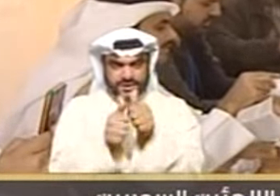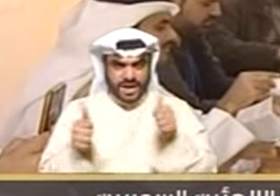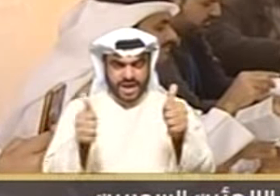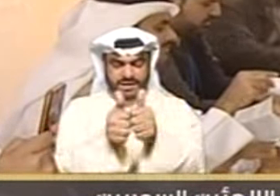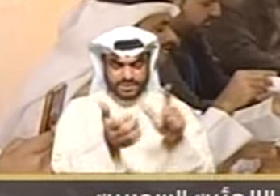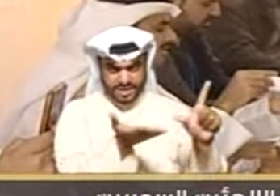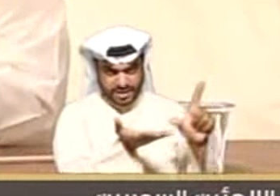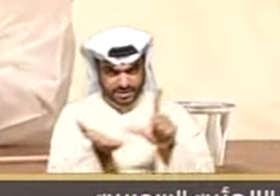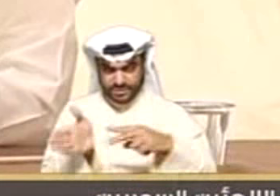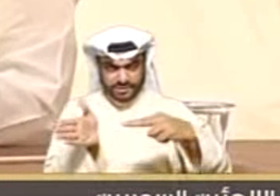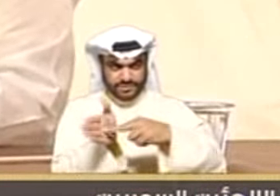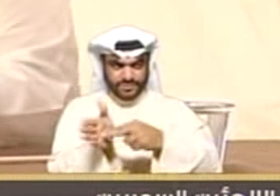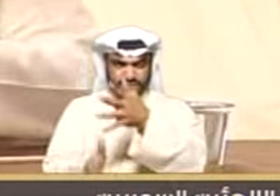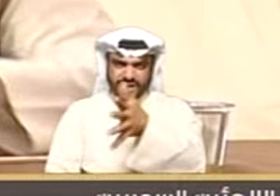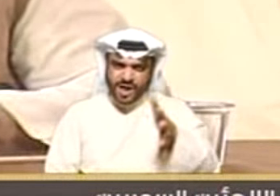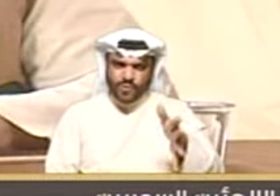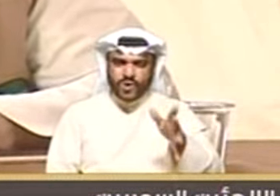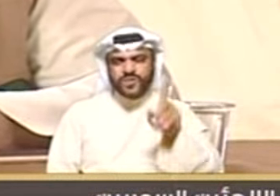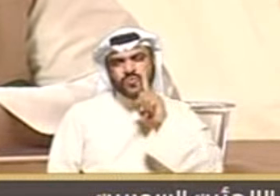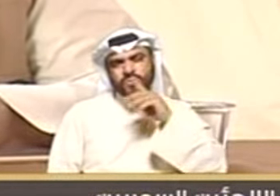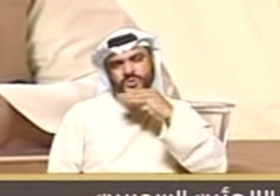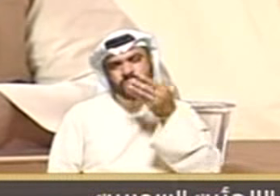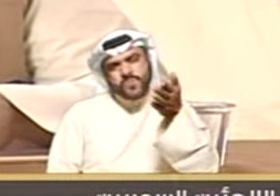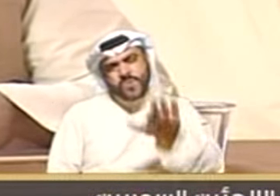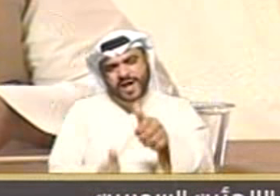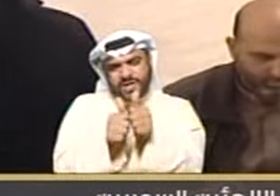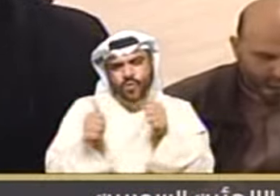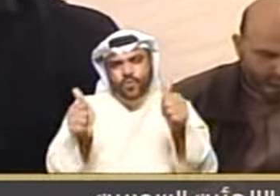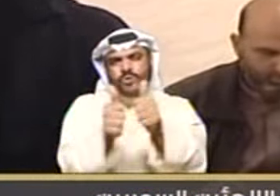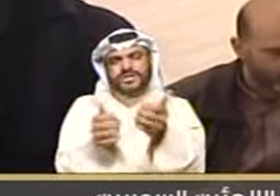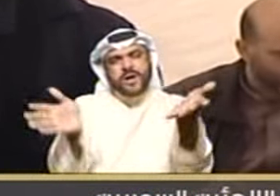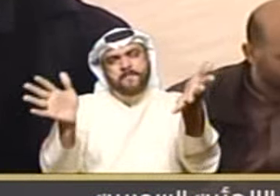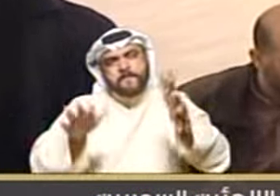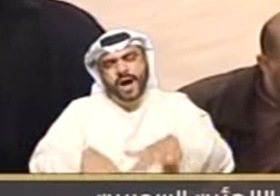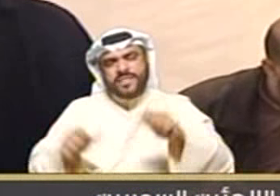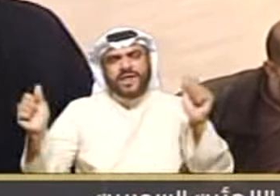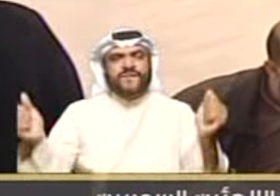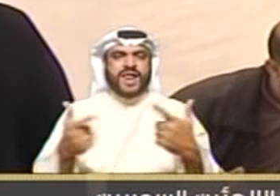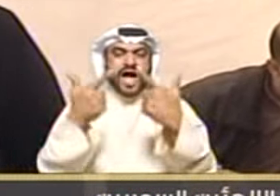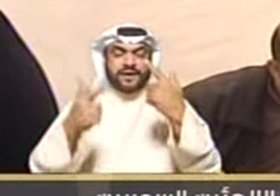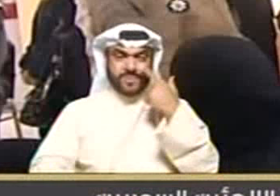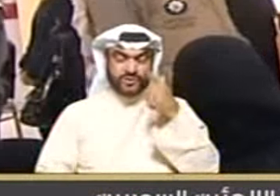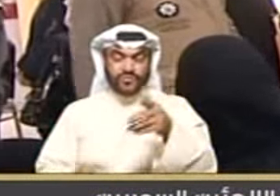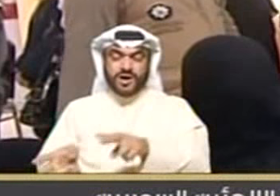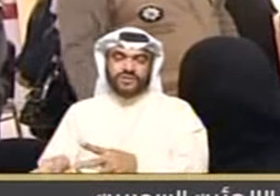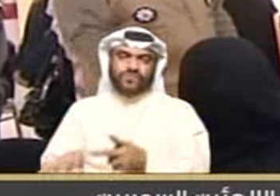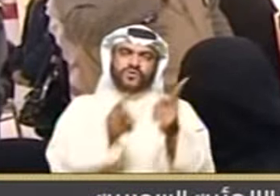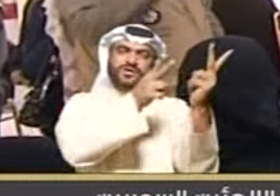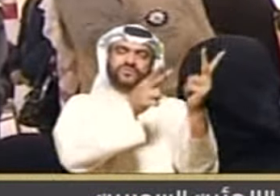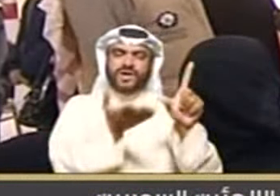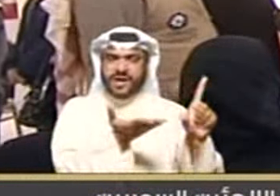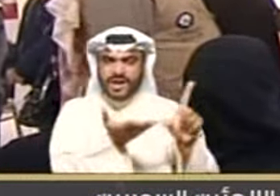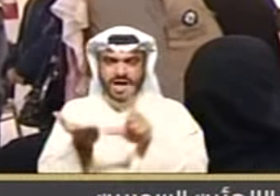اللاجئين وهم شريحة الأيتام الذين فقدوا أسرهم خلال الأحداث الجارية في سوريا وانتقالهم مع جموع